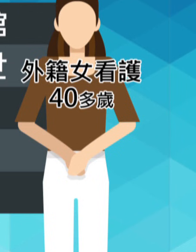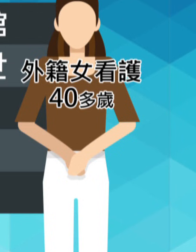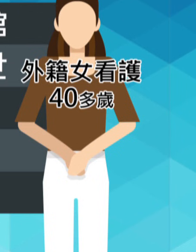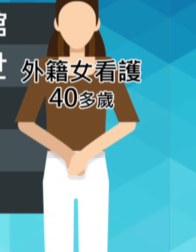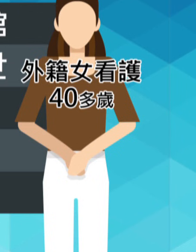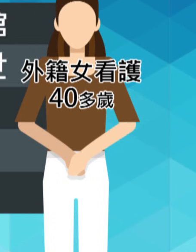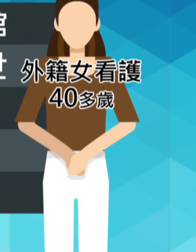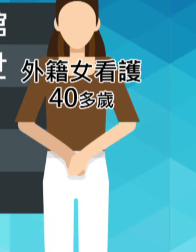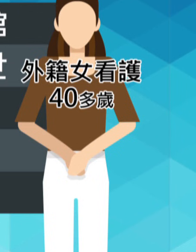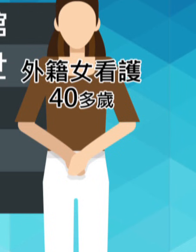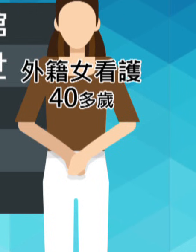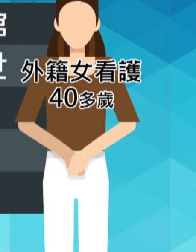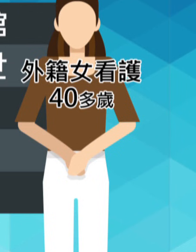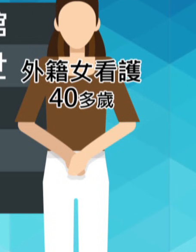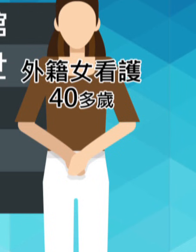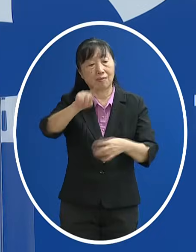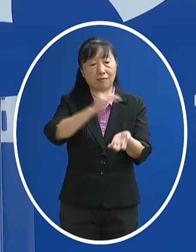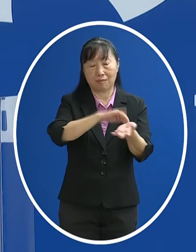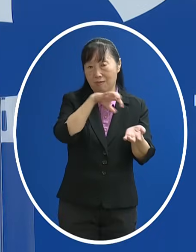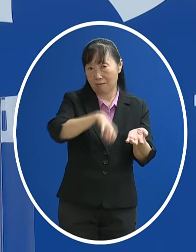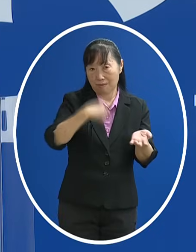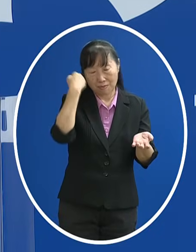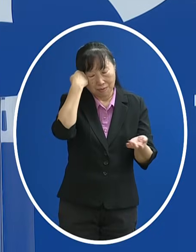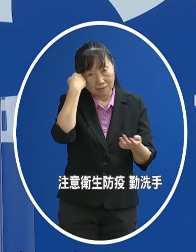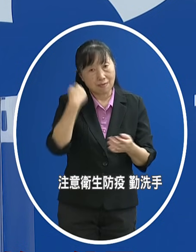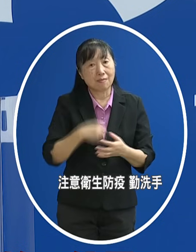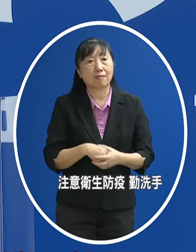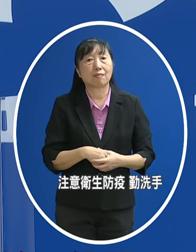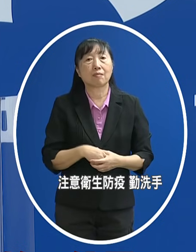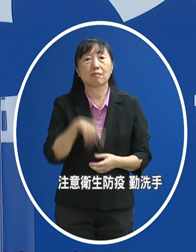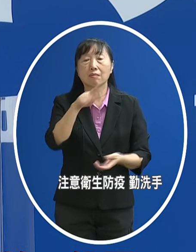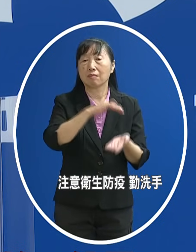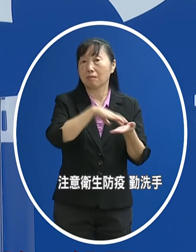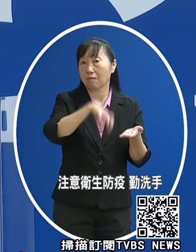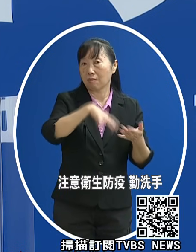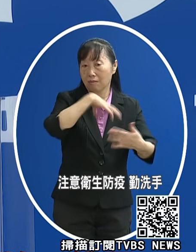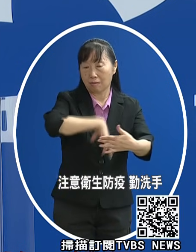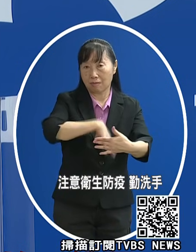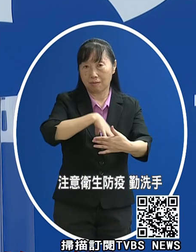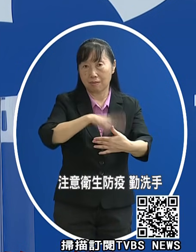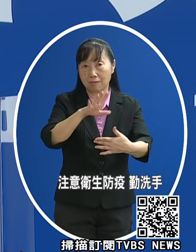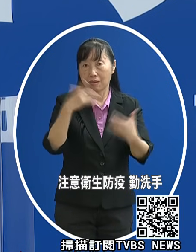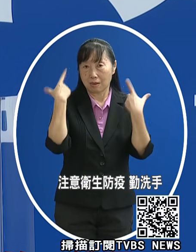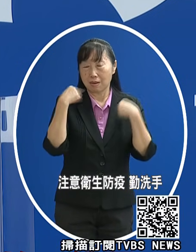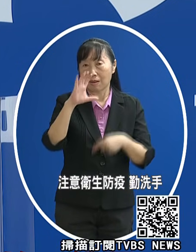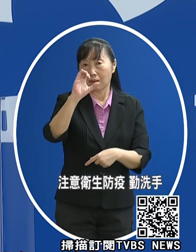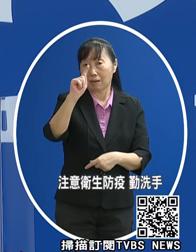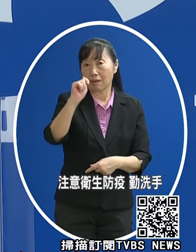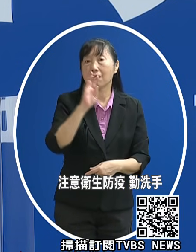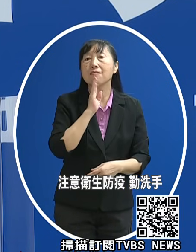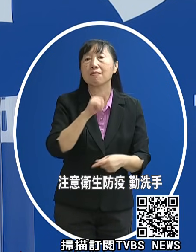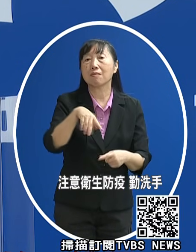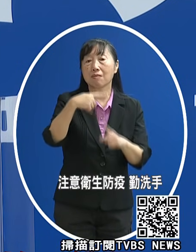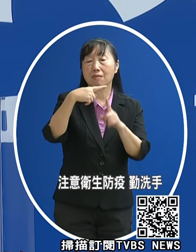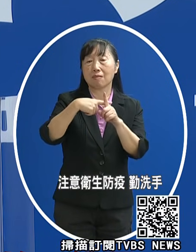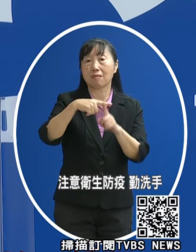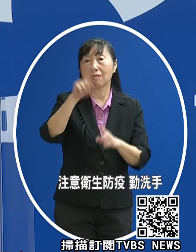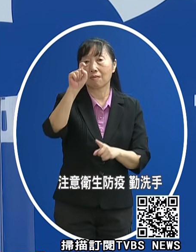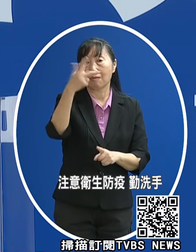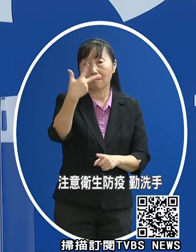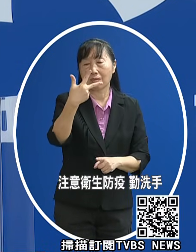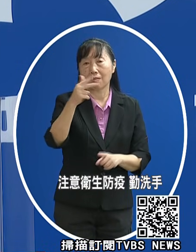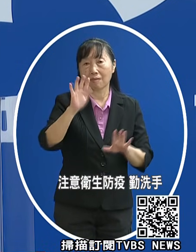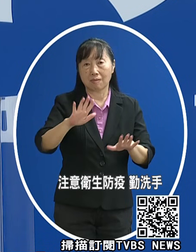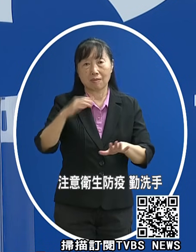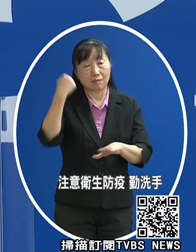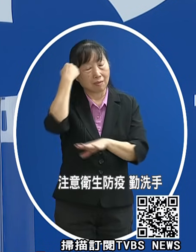火灾死亡的40多岁外籍女看护。 住院当中，其实一开始的 CT 值是17，那后